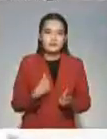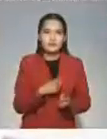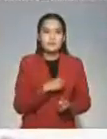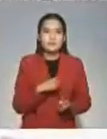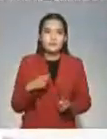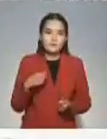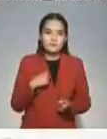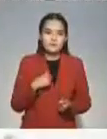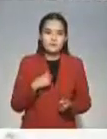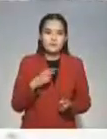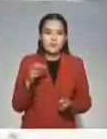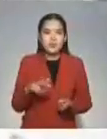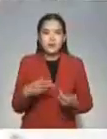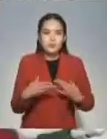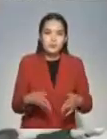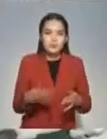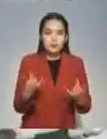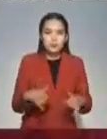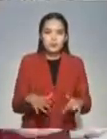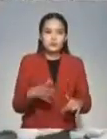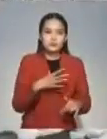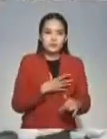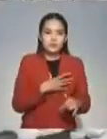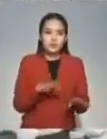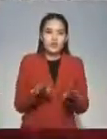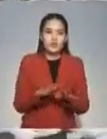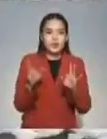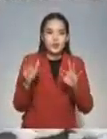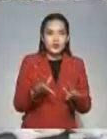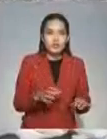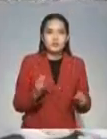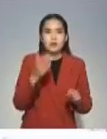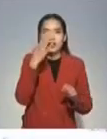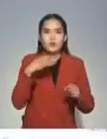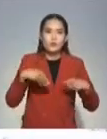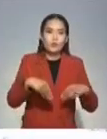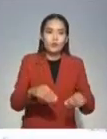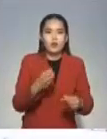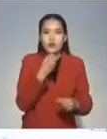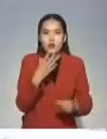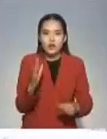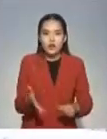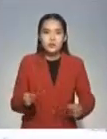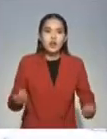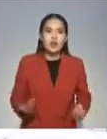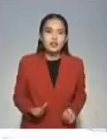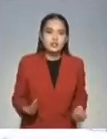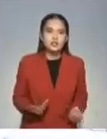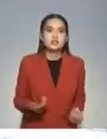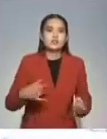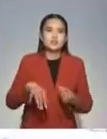родился в апреле первый раз такое Зато снег выпал летом а у жителей многострадального